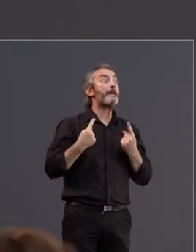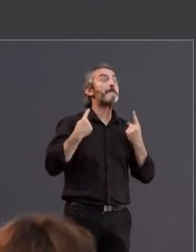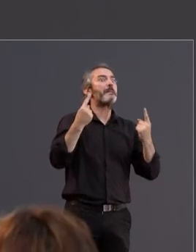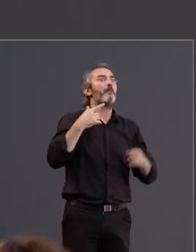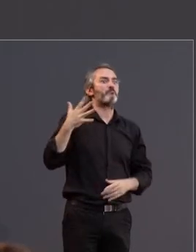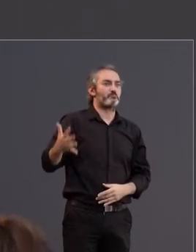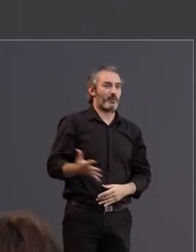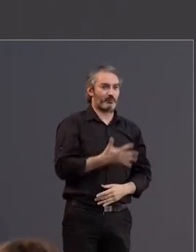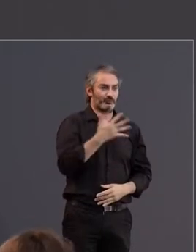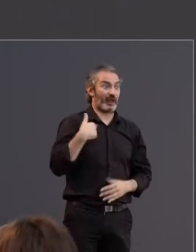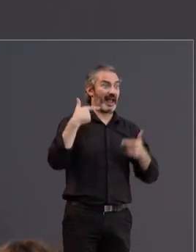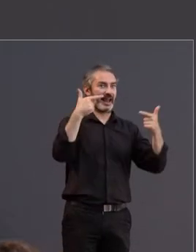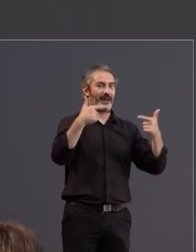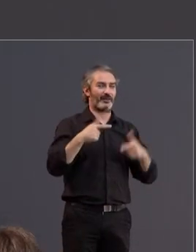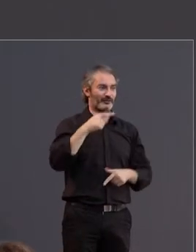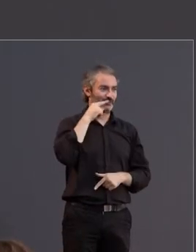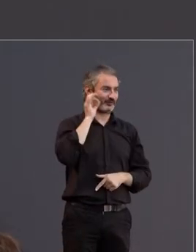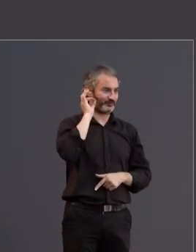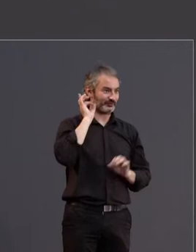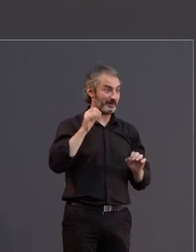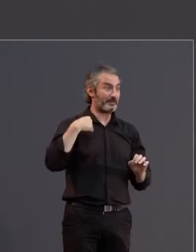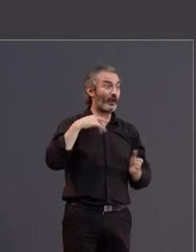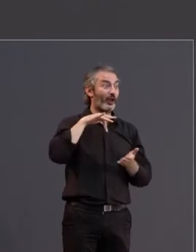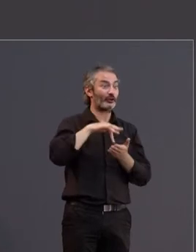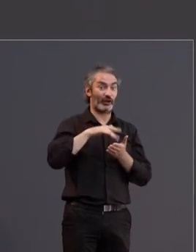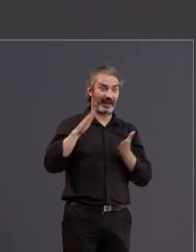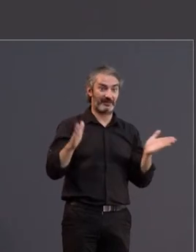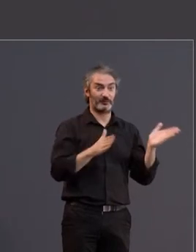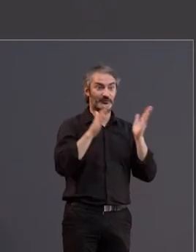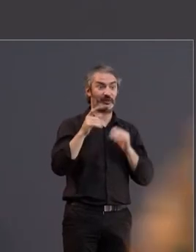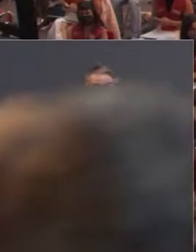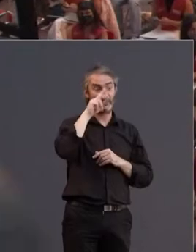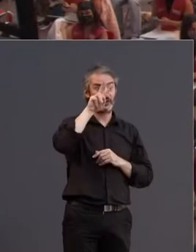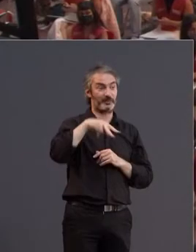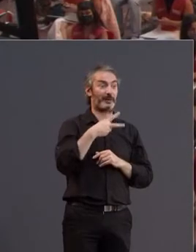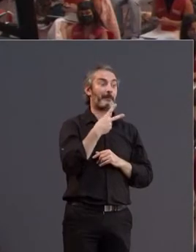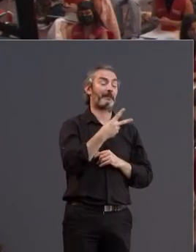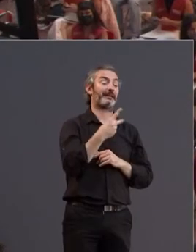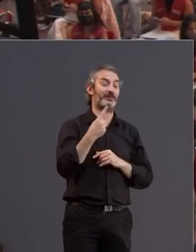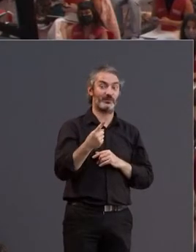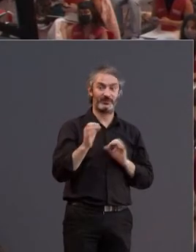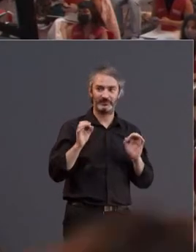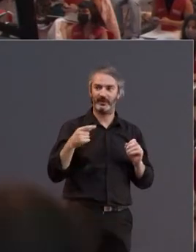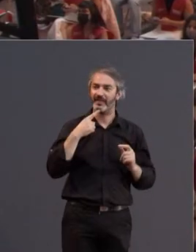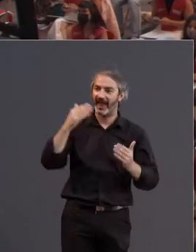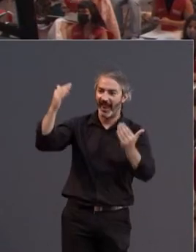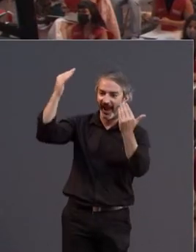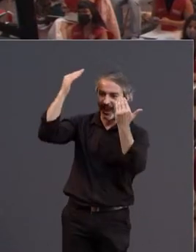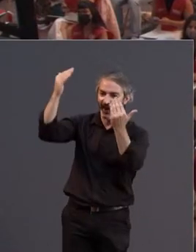promoció de graduats i graduades d'aquest grau, la promoció 2021, per tant, enhorabona.